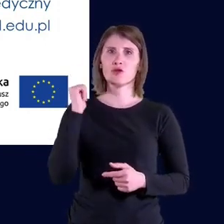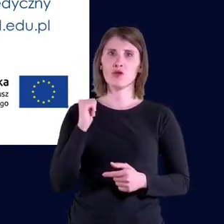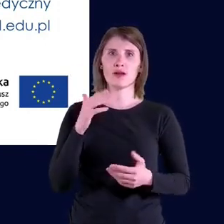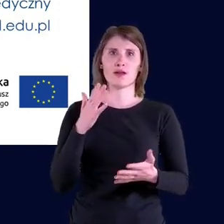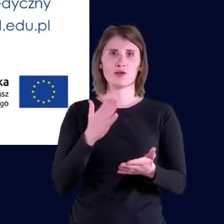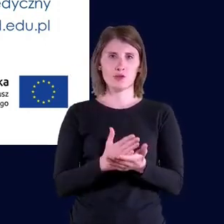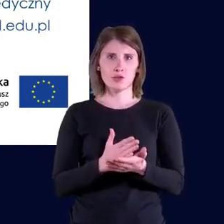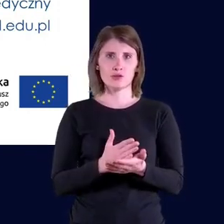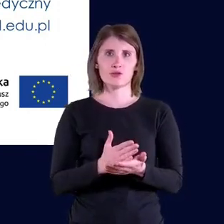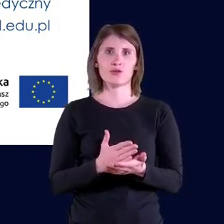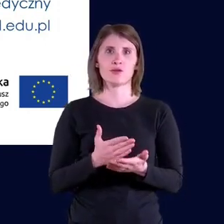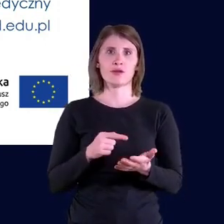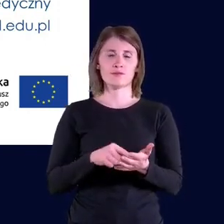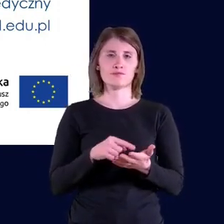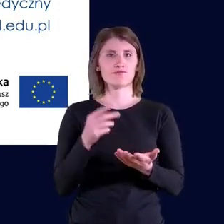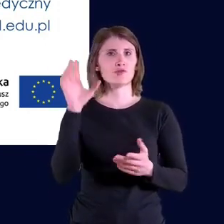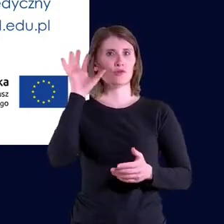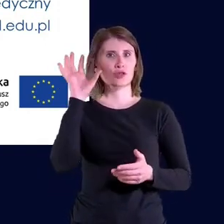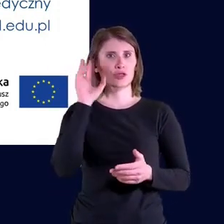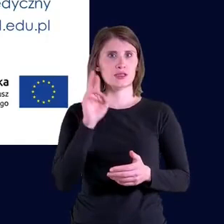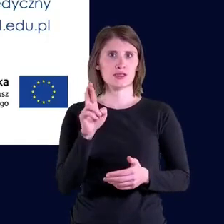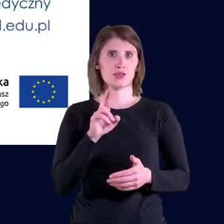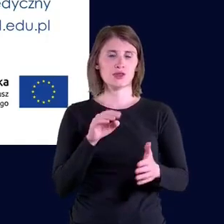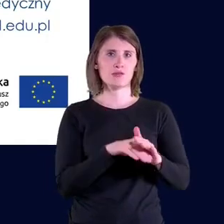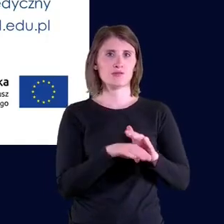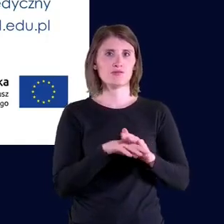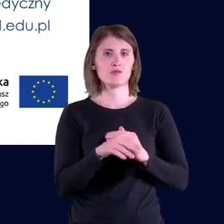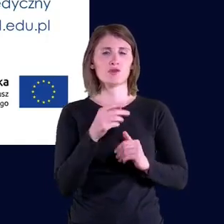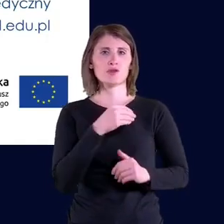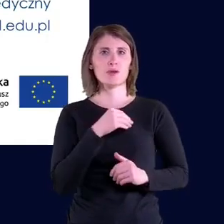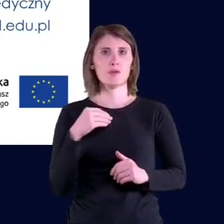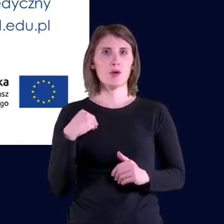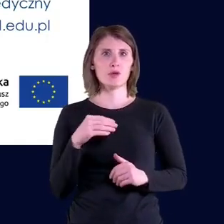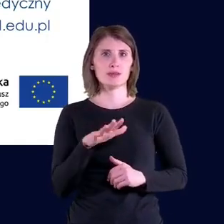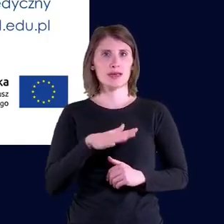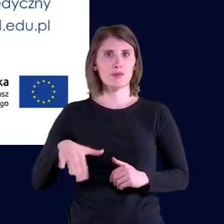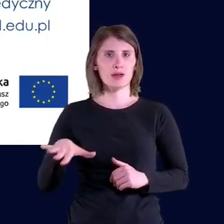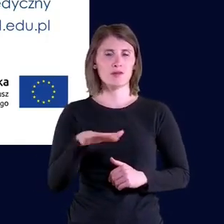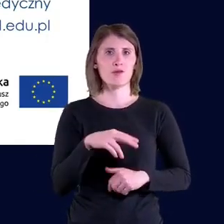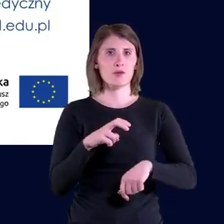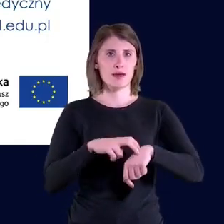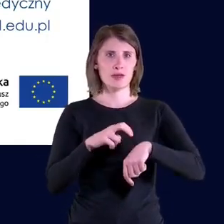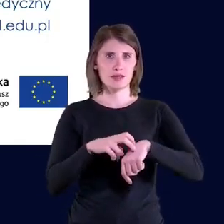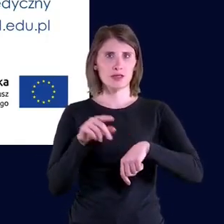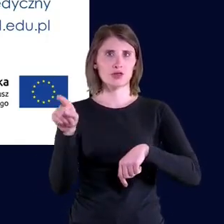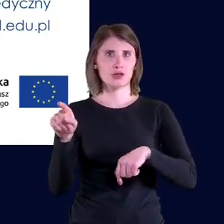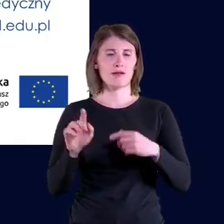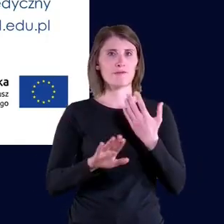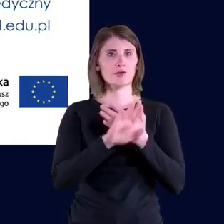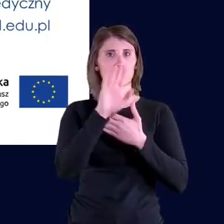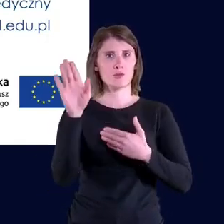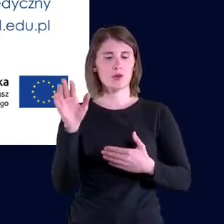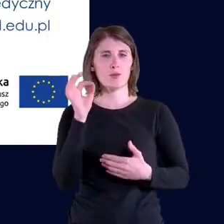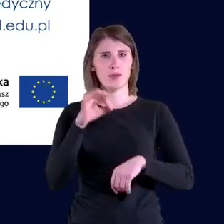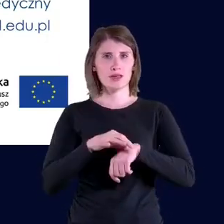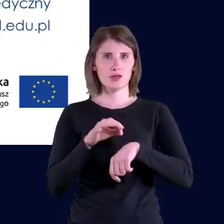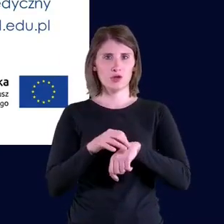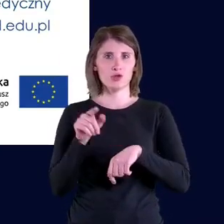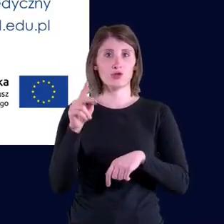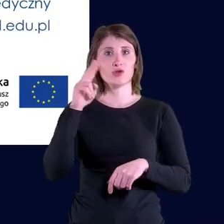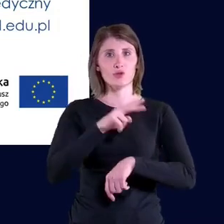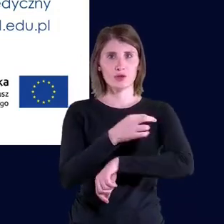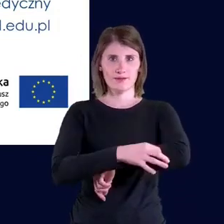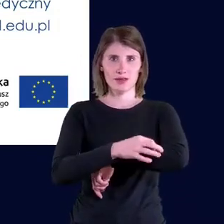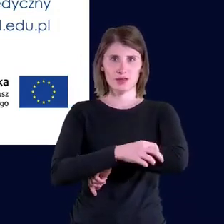usłyszeć czyli Polski platformie Medycznej w Siwecki z Uniwersytetu Wrocławskiego